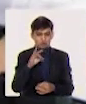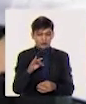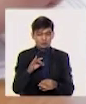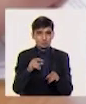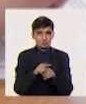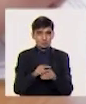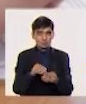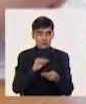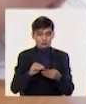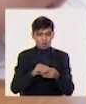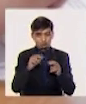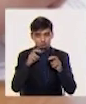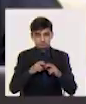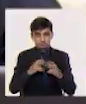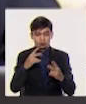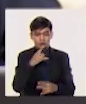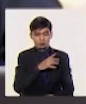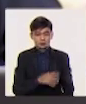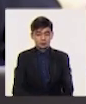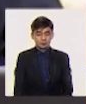үстемелерін қайта қарау керек дейді.